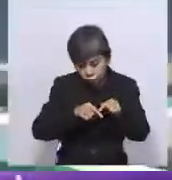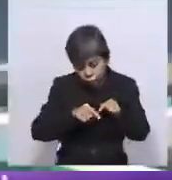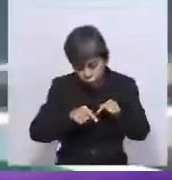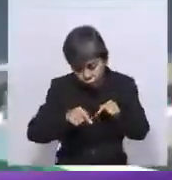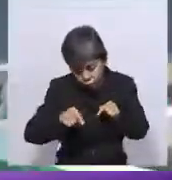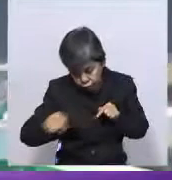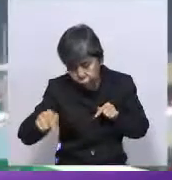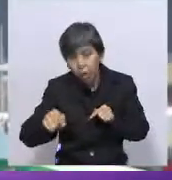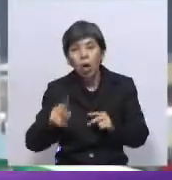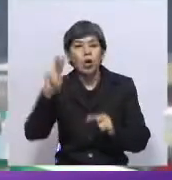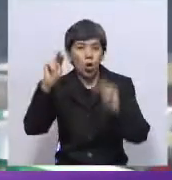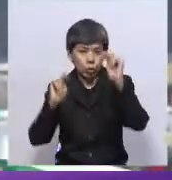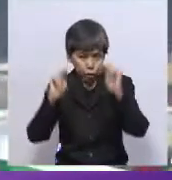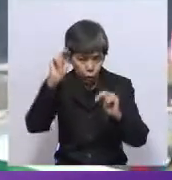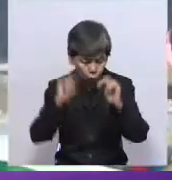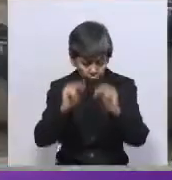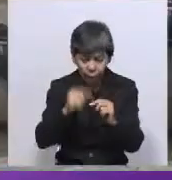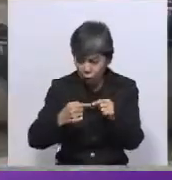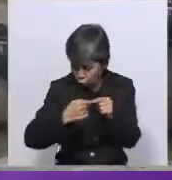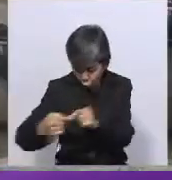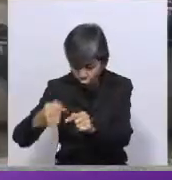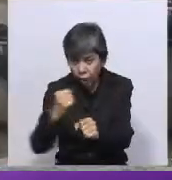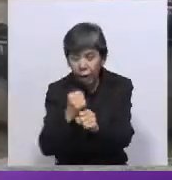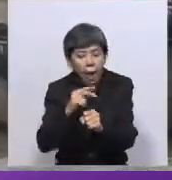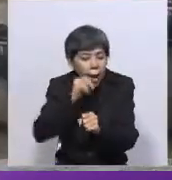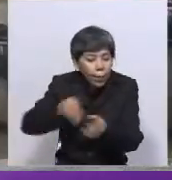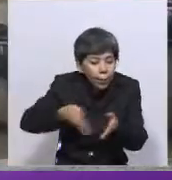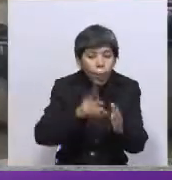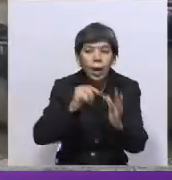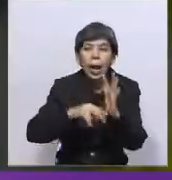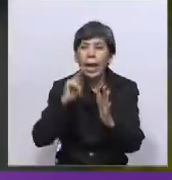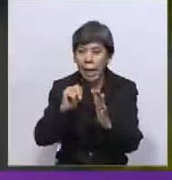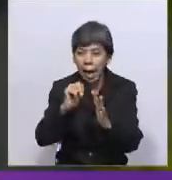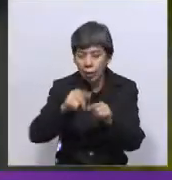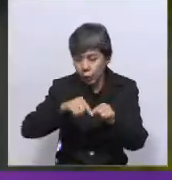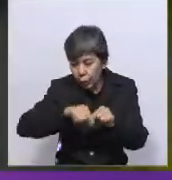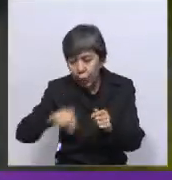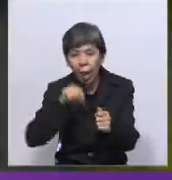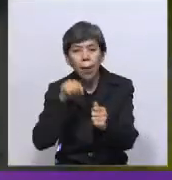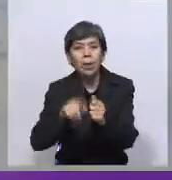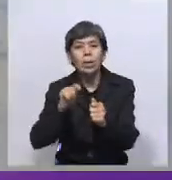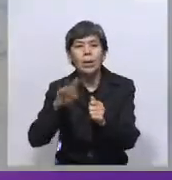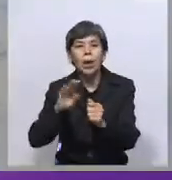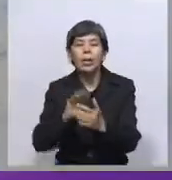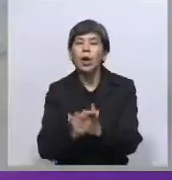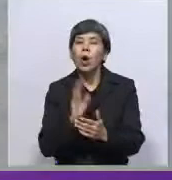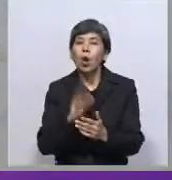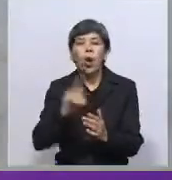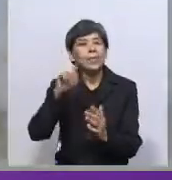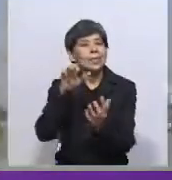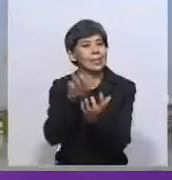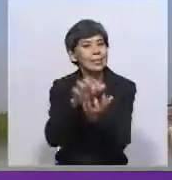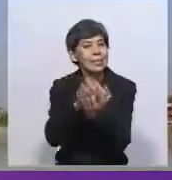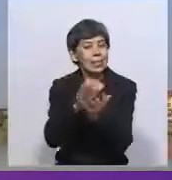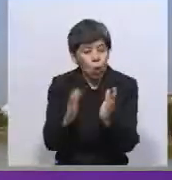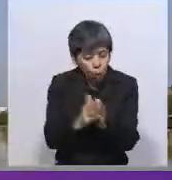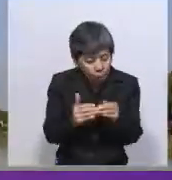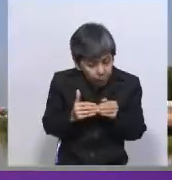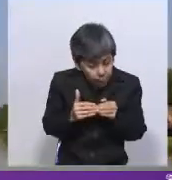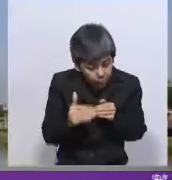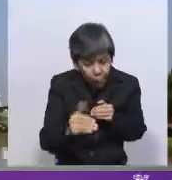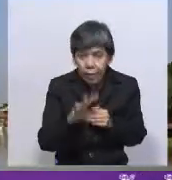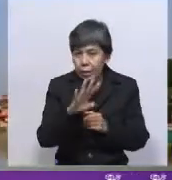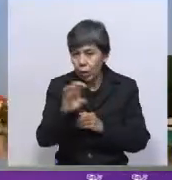นถึงจังหวัดนครสวรรค์และต่อเนื่องไปตามแม่น้ำน่านจนถึงอำเภอตะพานหินจังหวัดพิจิตรรวมระยะท